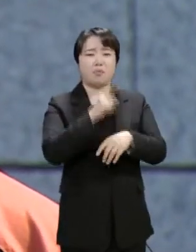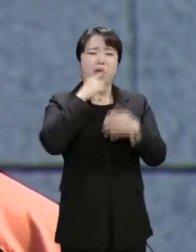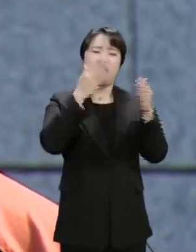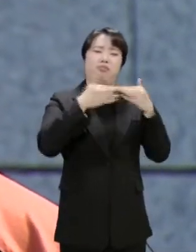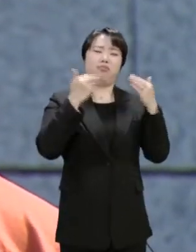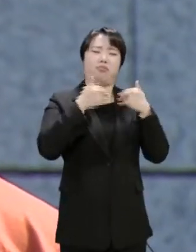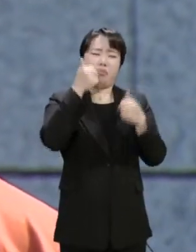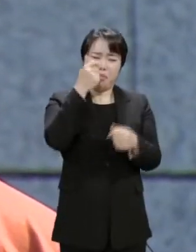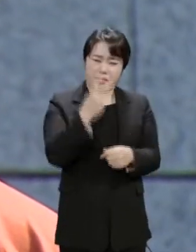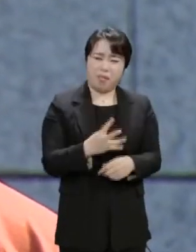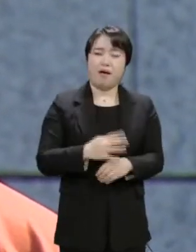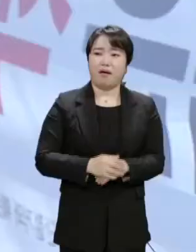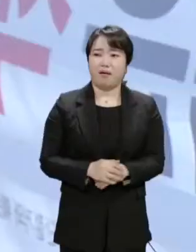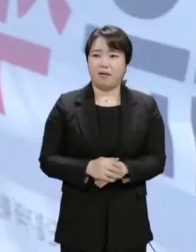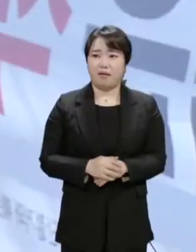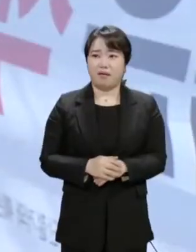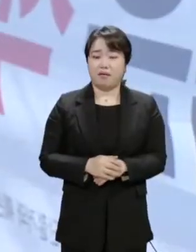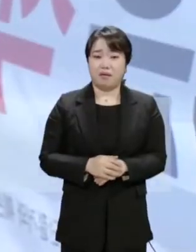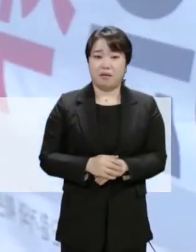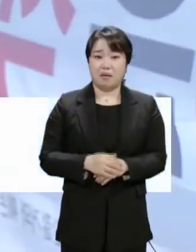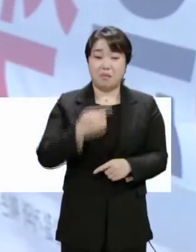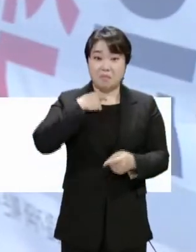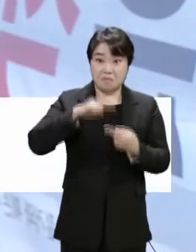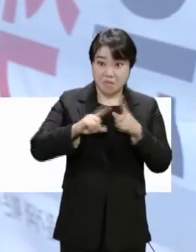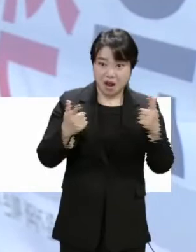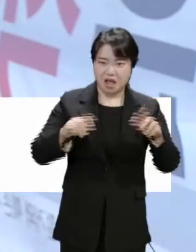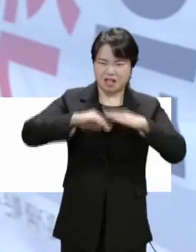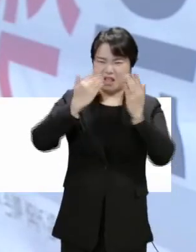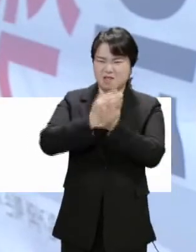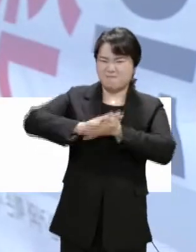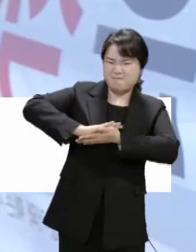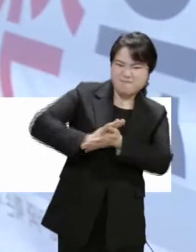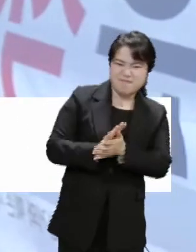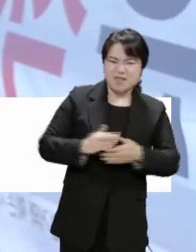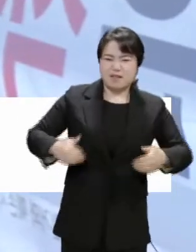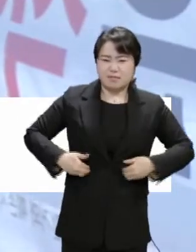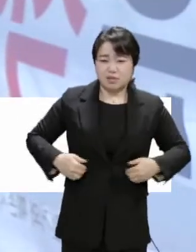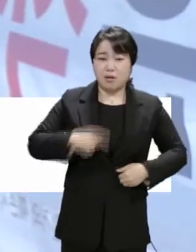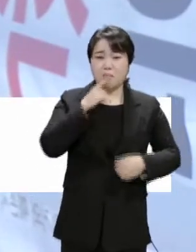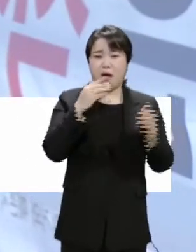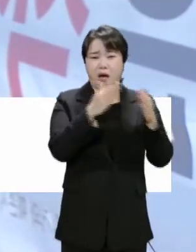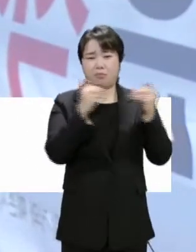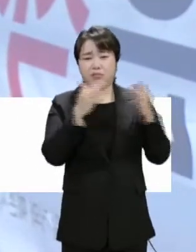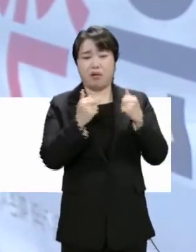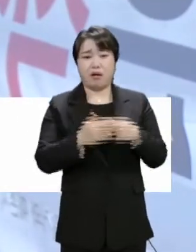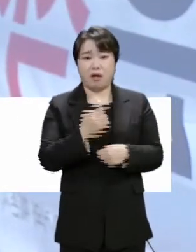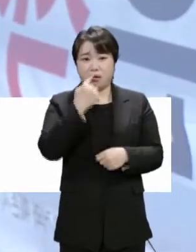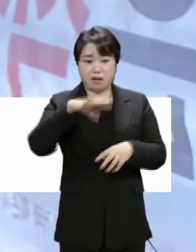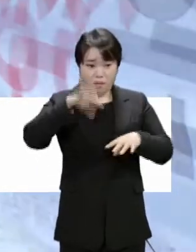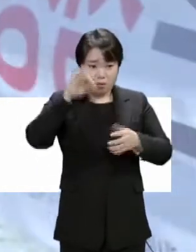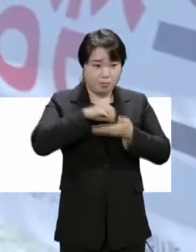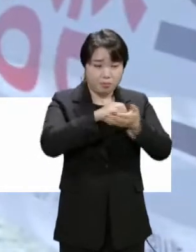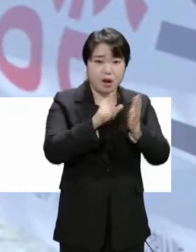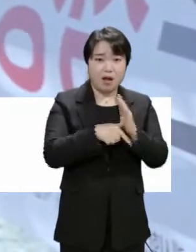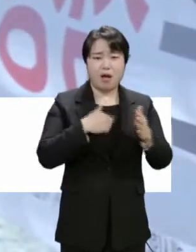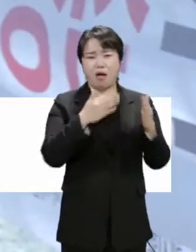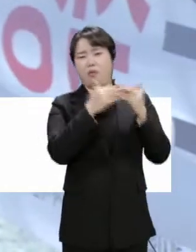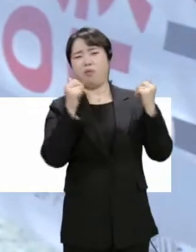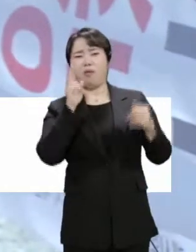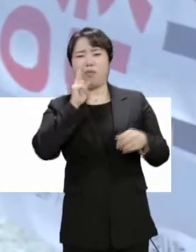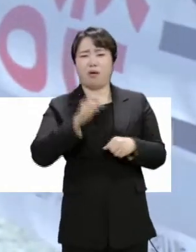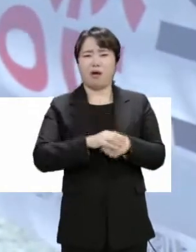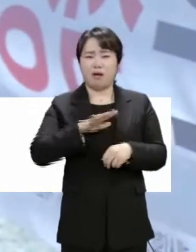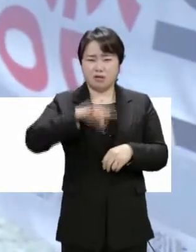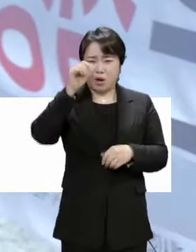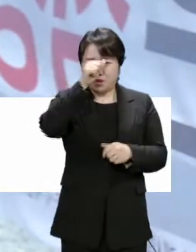겁니다. 자기는 마음에 안 드는 놈은 싹 밟아 죽인다고. 그런 말을 어떻게 신참한테 합니까? 여기 와가지고